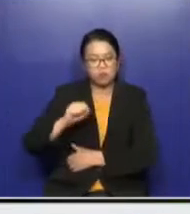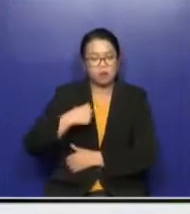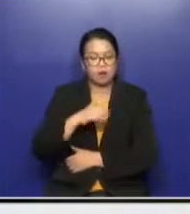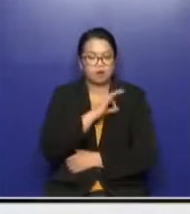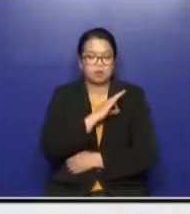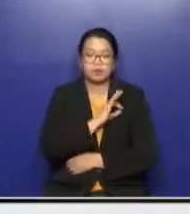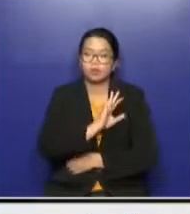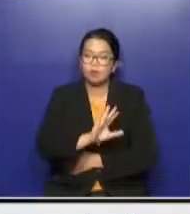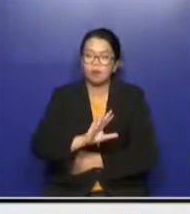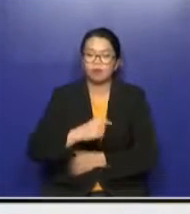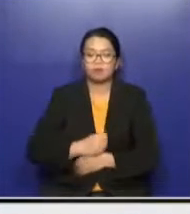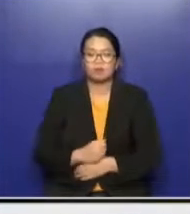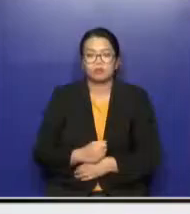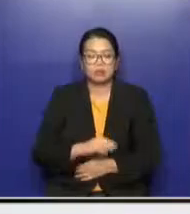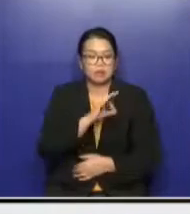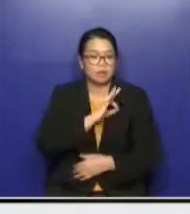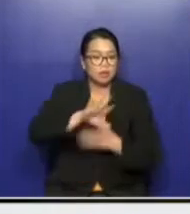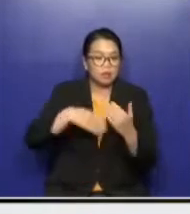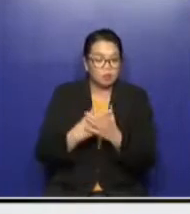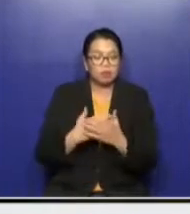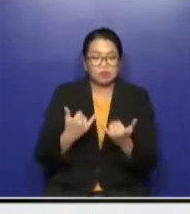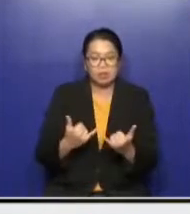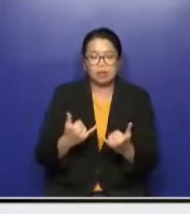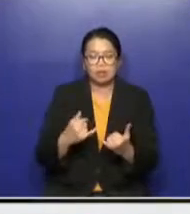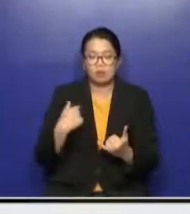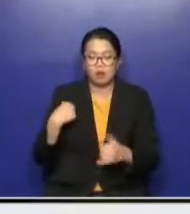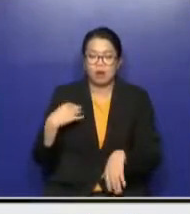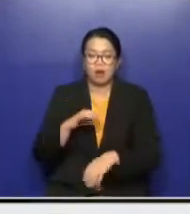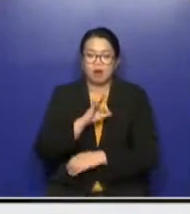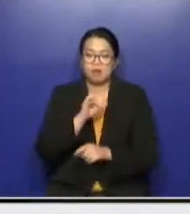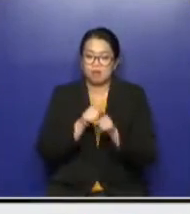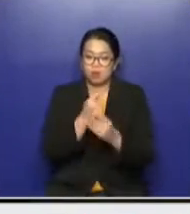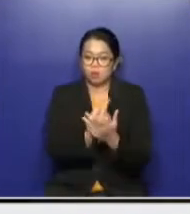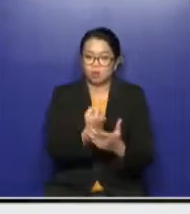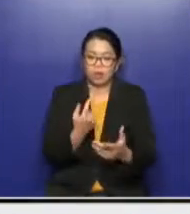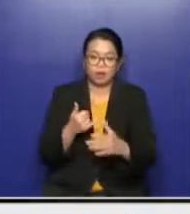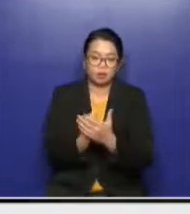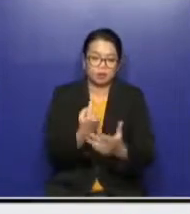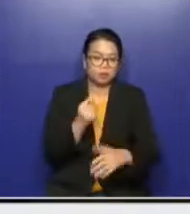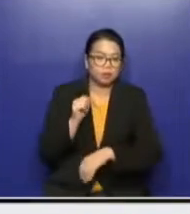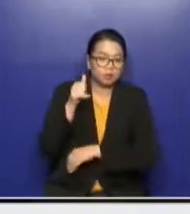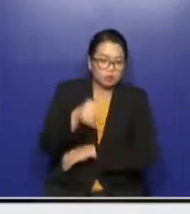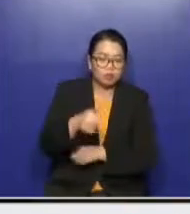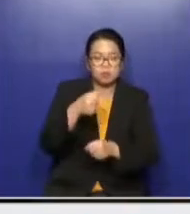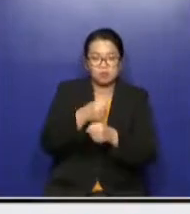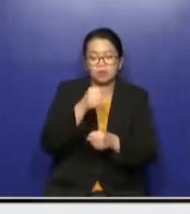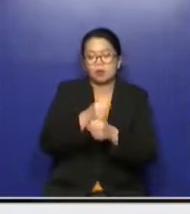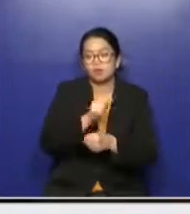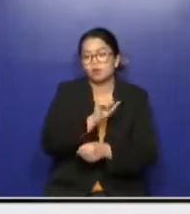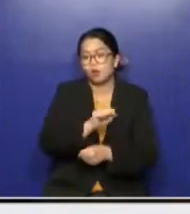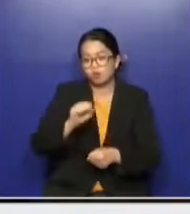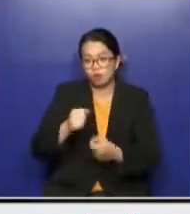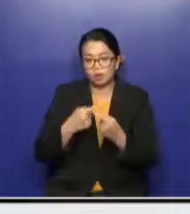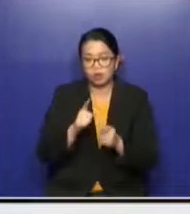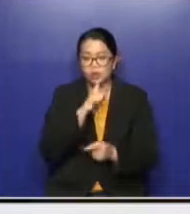าชิกทุกๆคนที่เราอาสามาทำหน้าที่ตามเวลาหาเสียงอาสาว่าจะมาทำหน้าที่